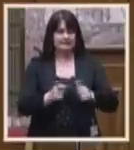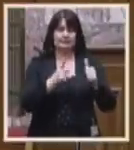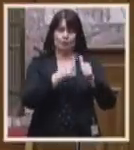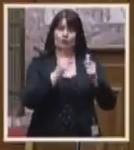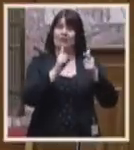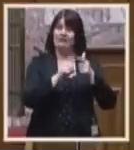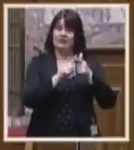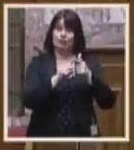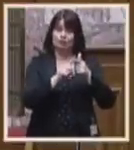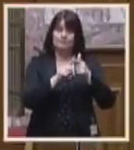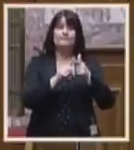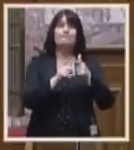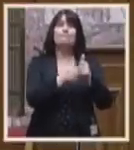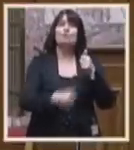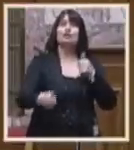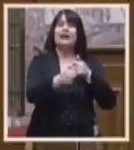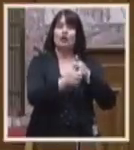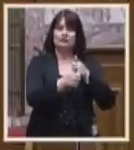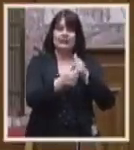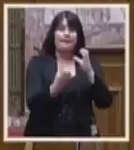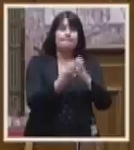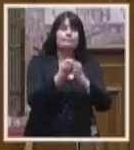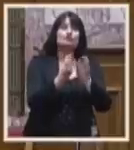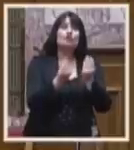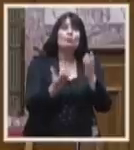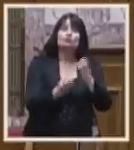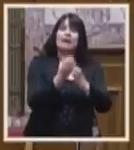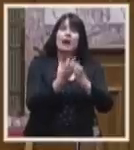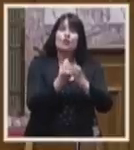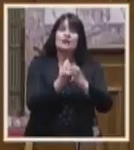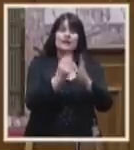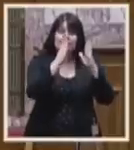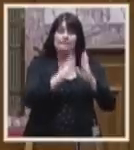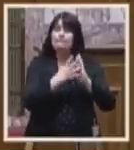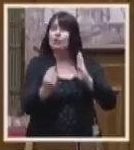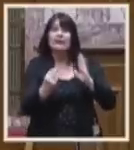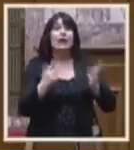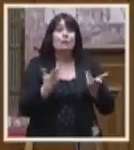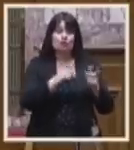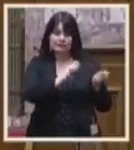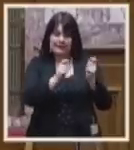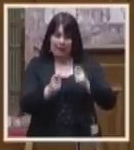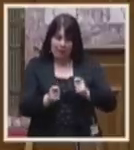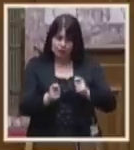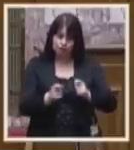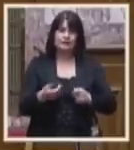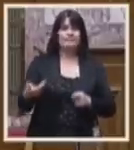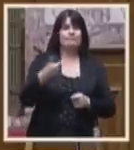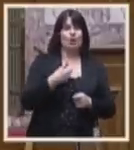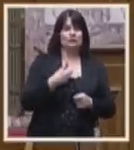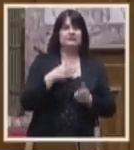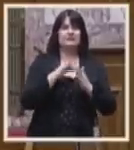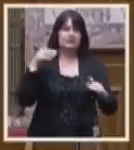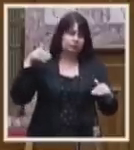η αλλαγή του παραγωγικού μοντέλου. Με πρώτα σημάδια που έχουμε, πρώτα σημάδια περιορισμού της ύφεσης μετά